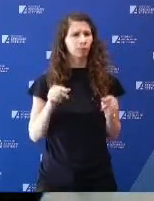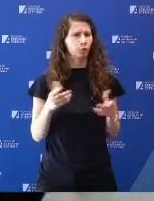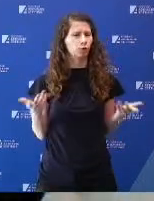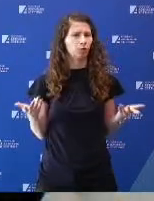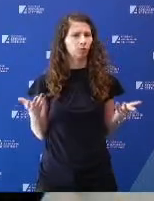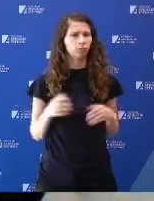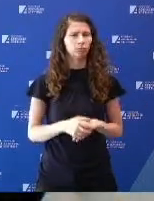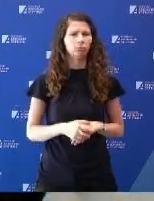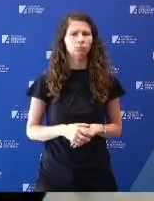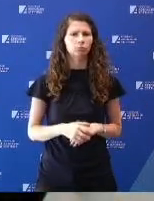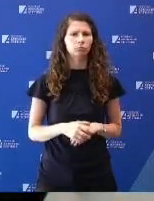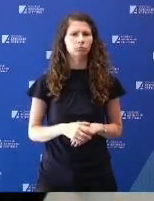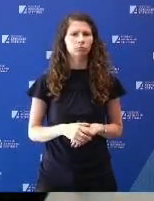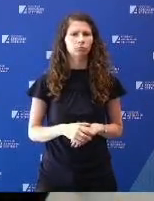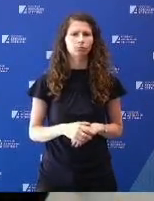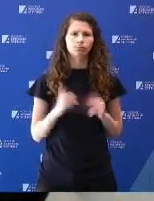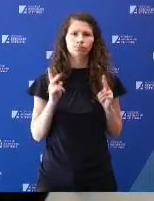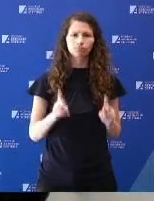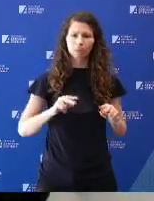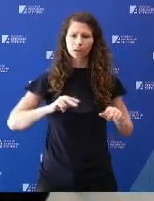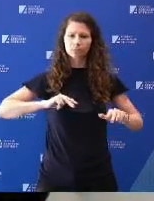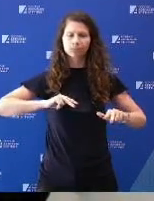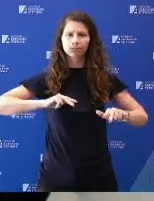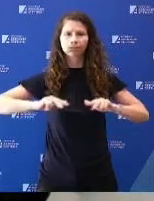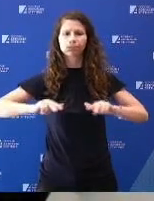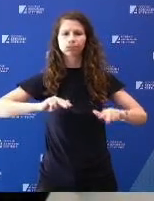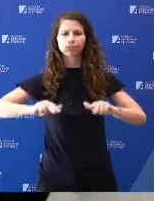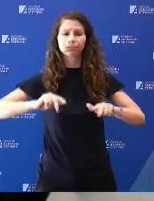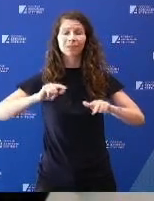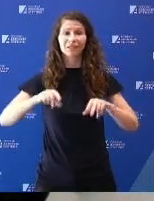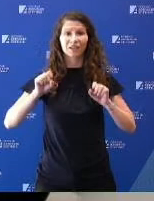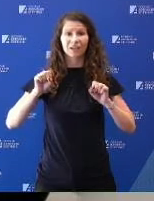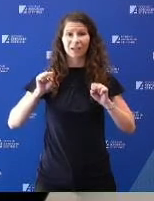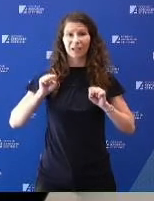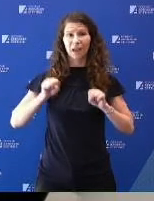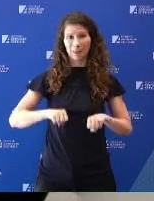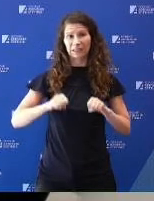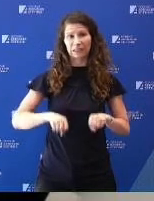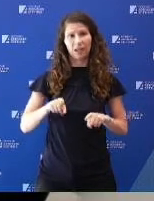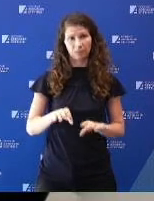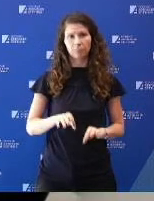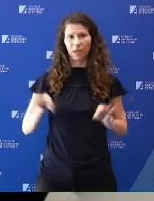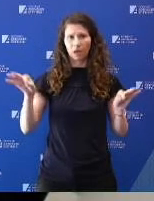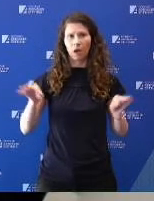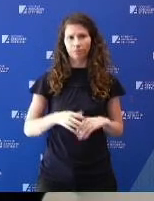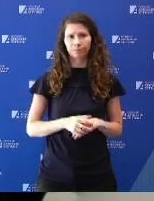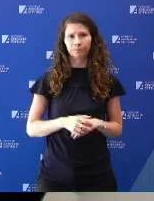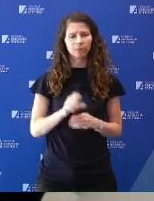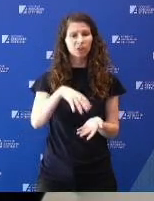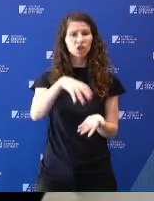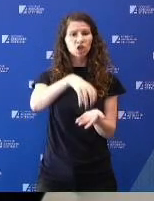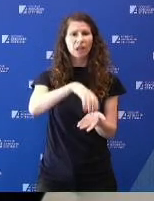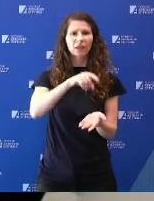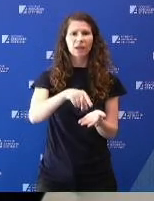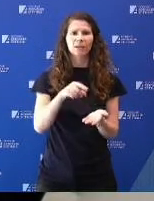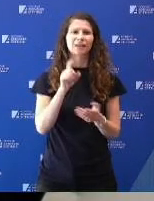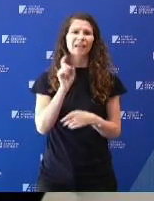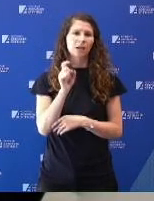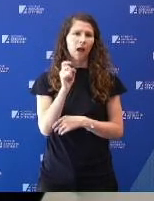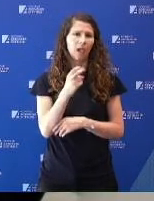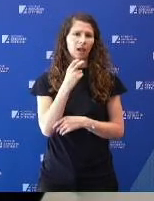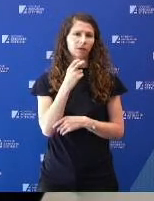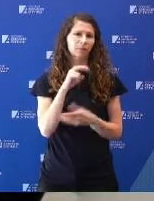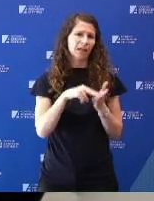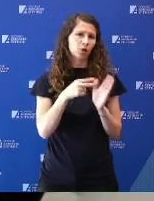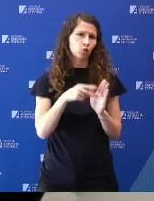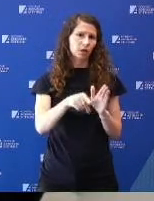Kapazität, Dinge zu koordinieren, hat sich jetzt verbessert. Die Städte, die aufgrund der digitalen Technologien gewachsen sind, die